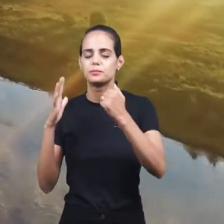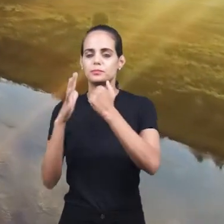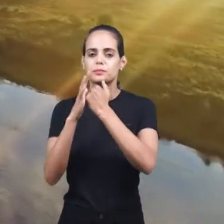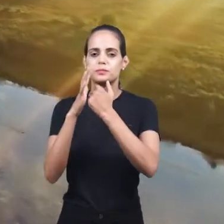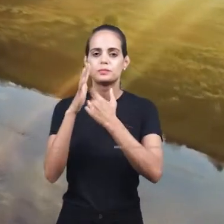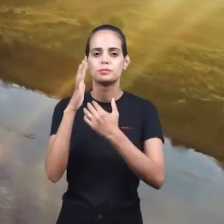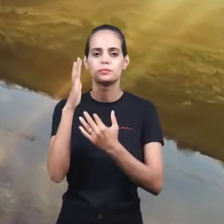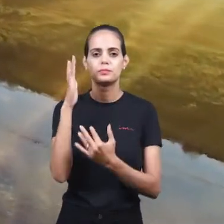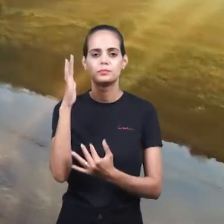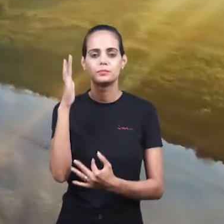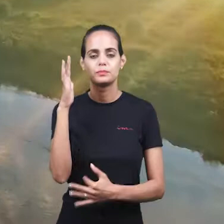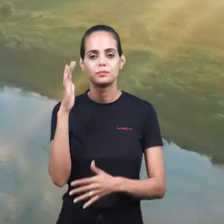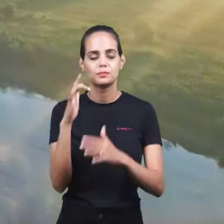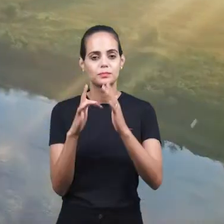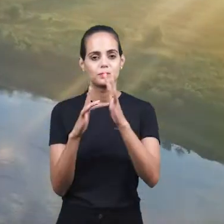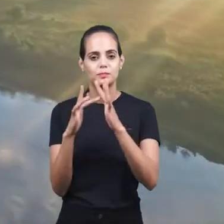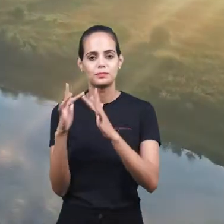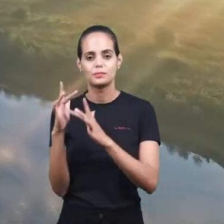покой и